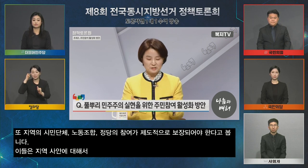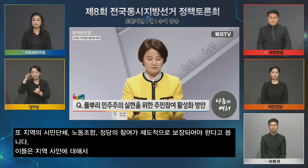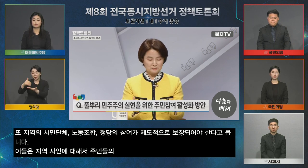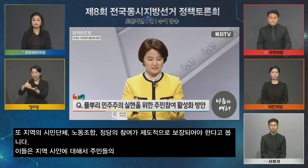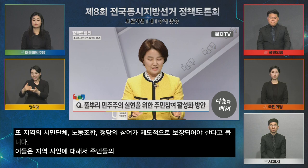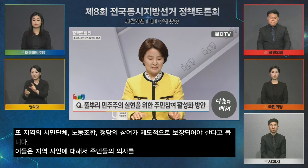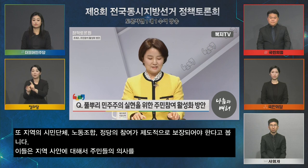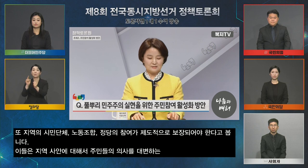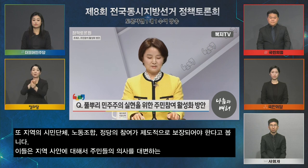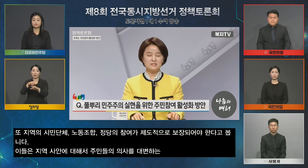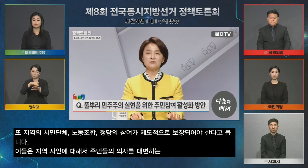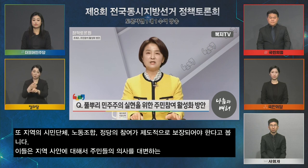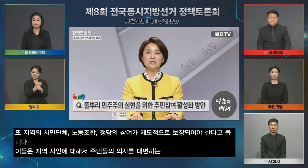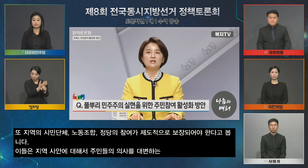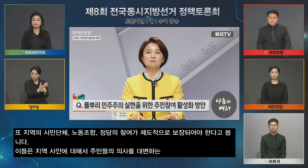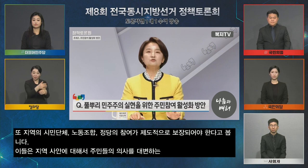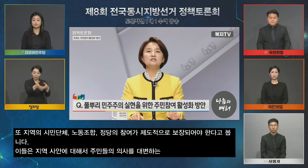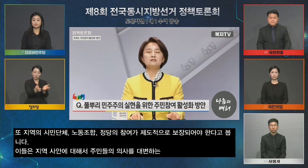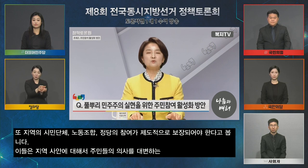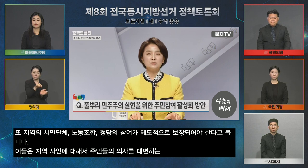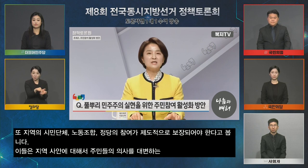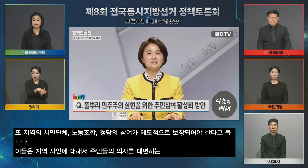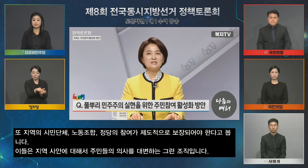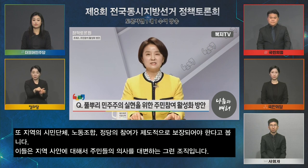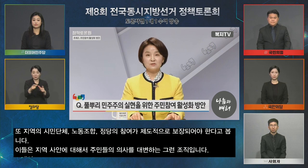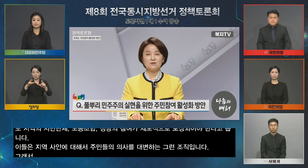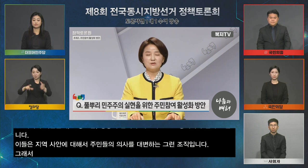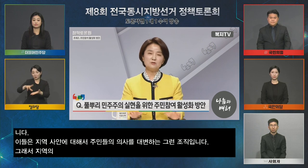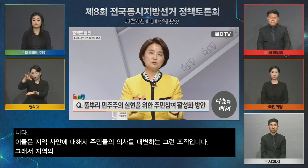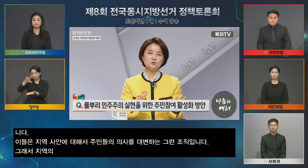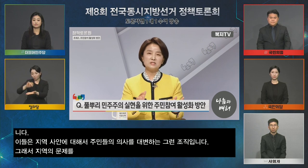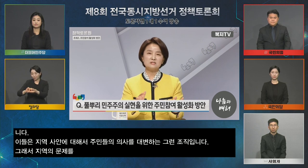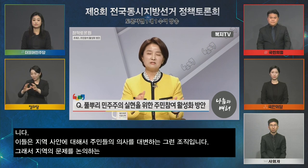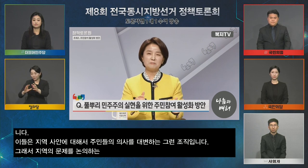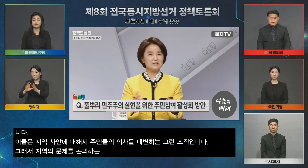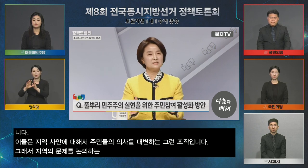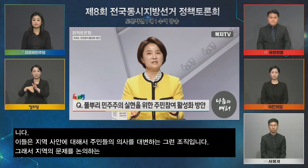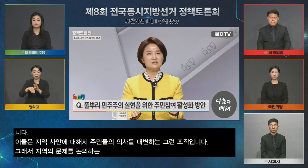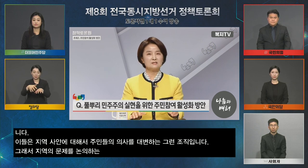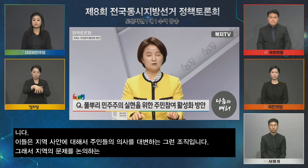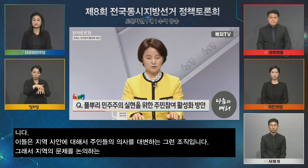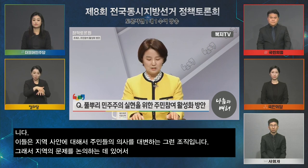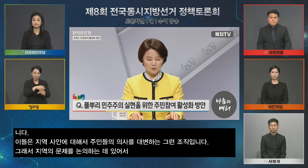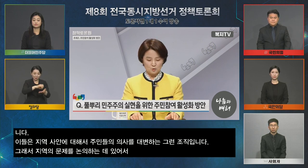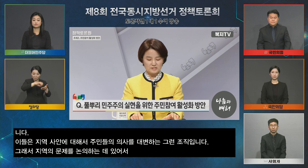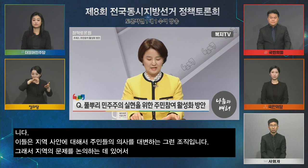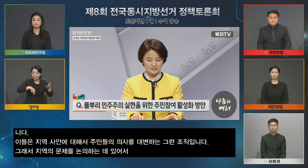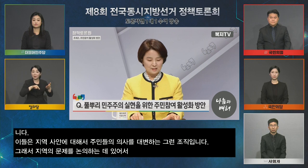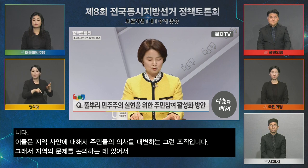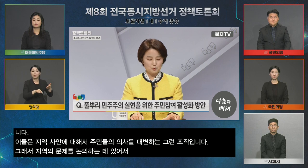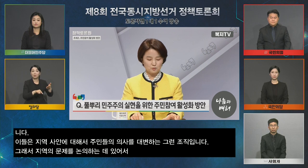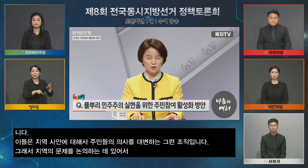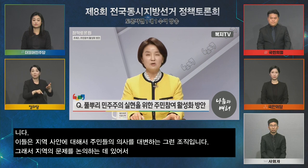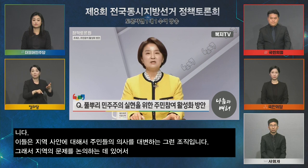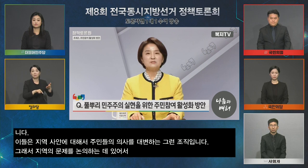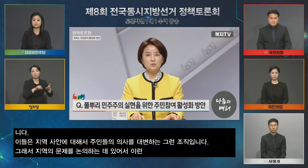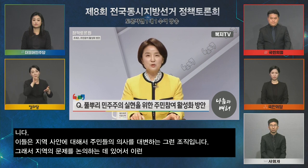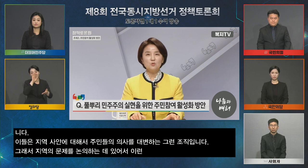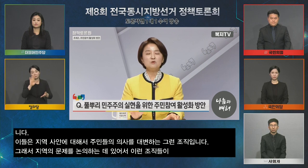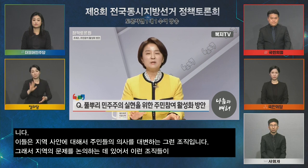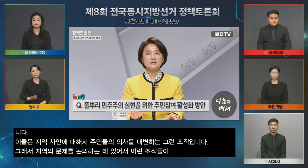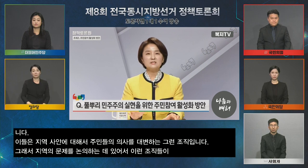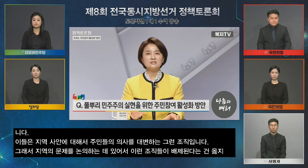그런 조직입니다. 그래서 지역의 문제를 논의하는 데 있어서 이런 조직들이 배제된다는 건 옳지 않다고 보고요.